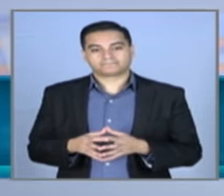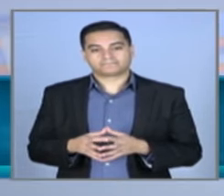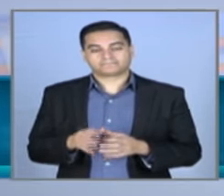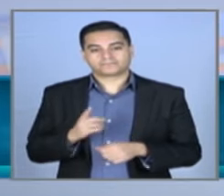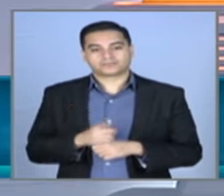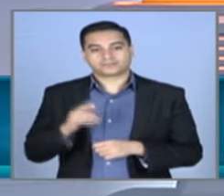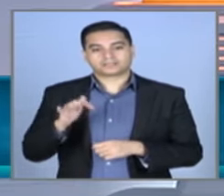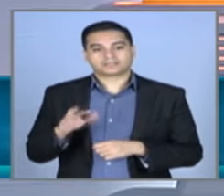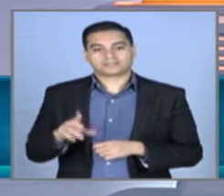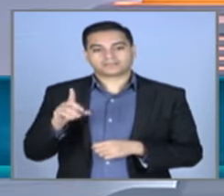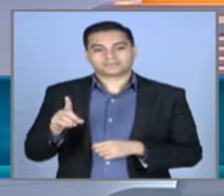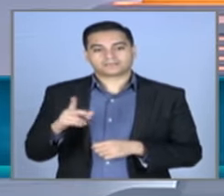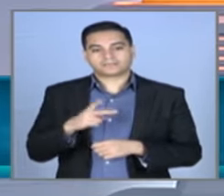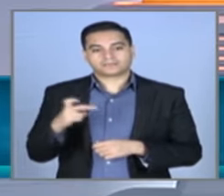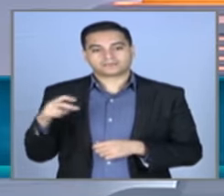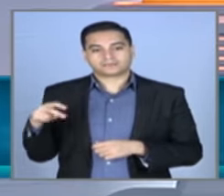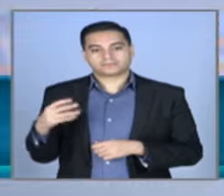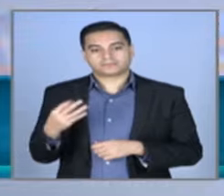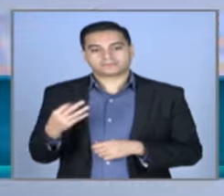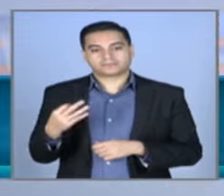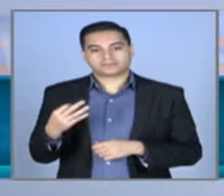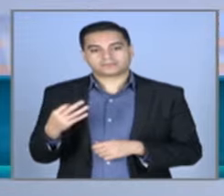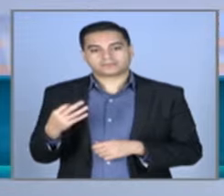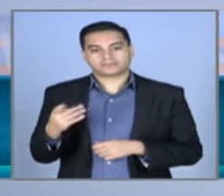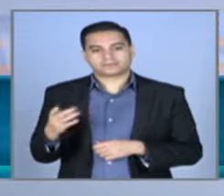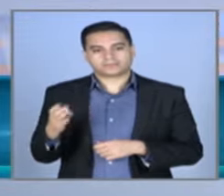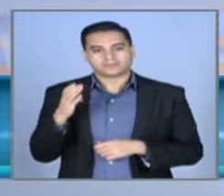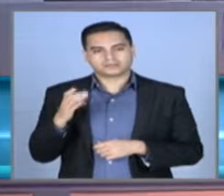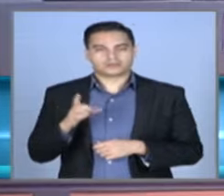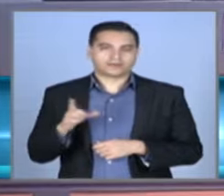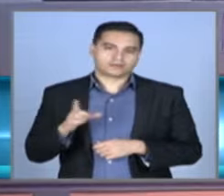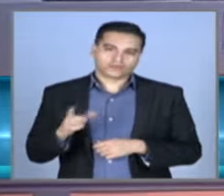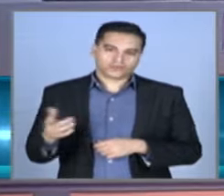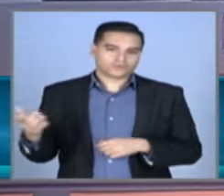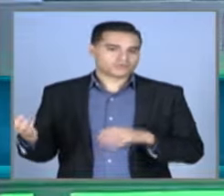أستاذ إيهاب إجابتك؟ 238. 238 إجابة صحيحة.